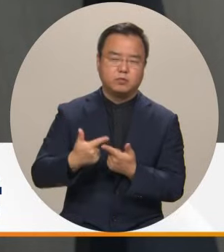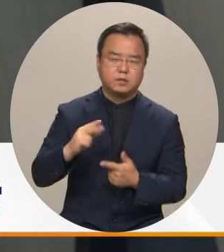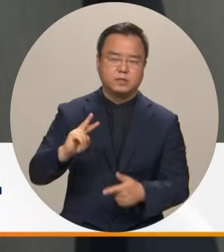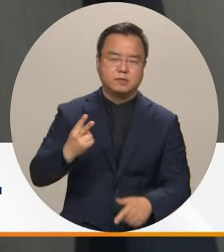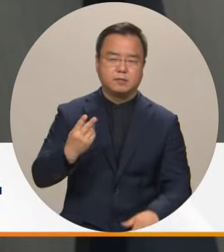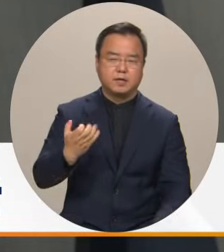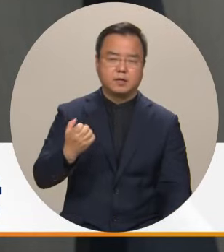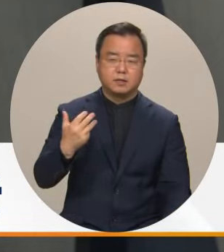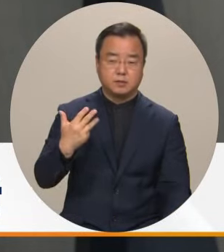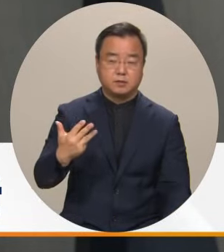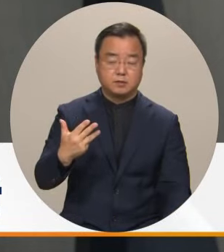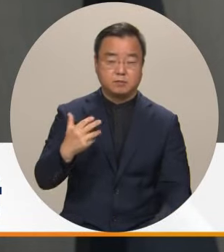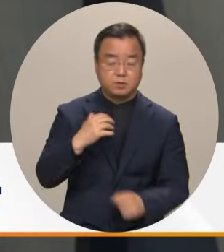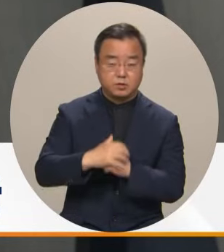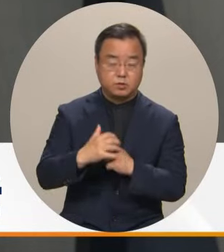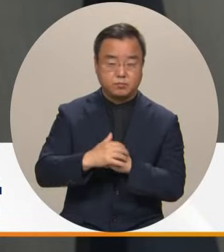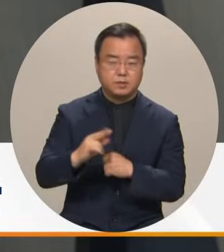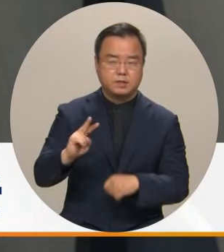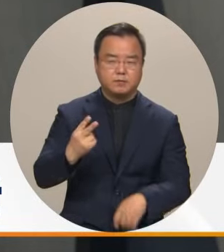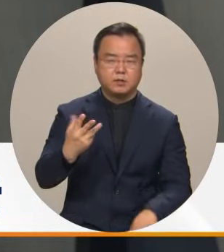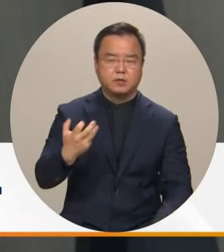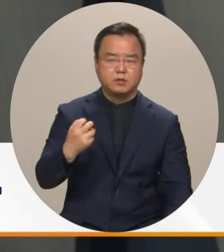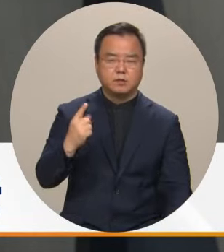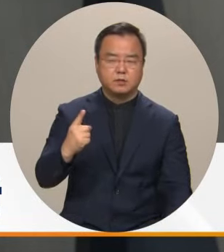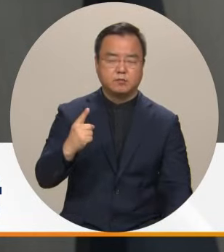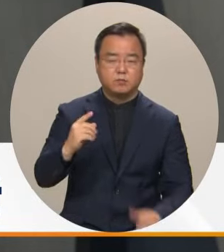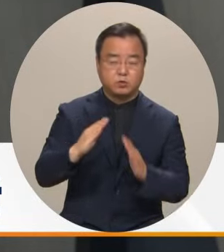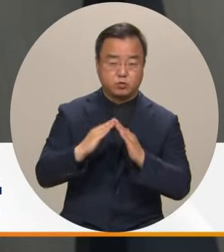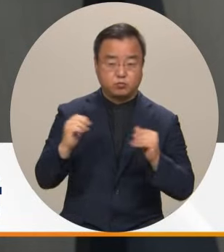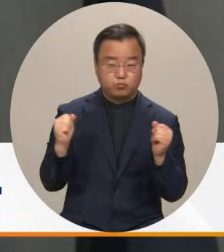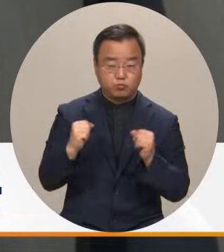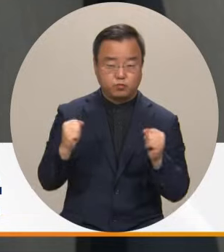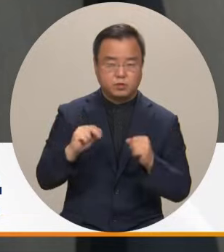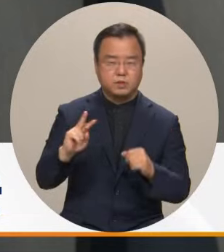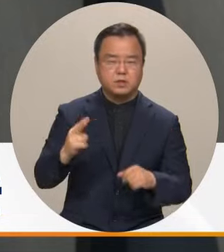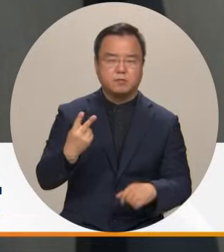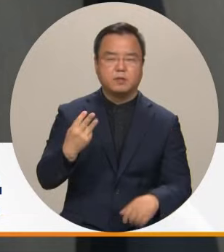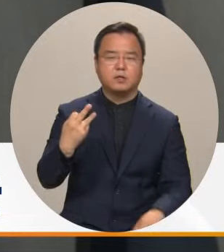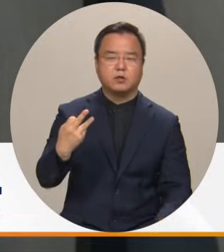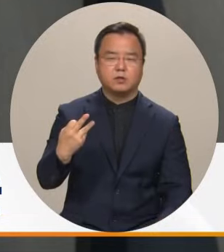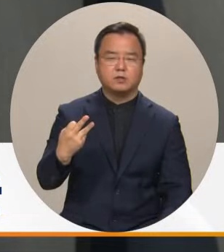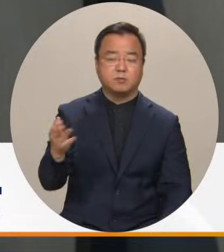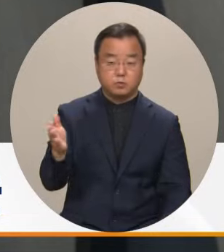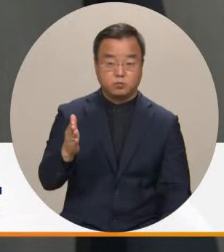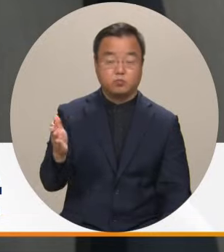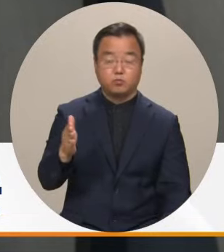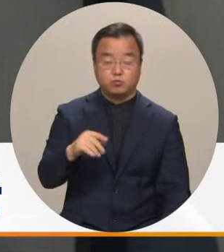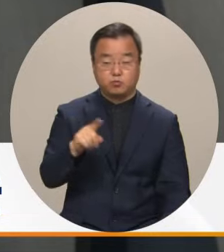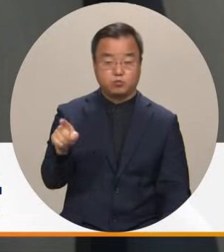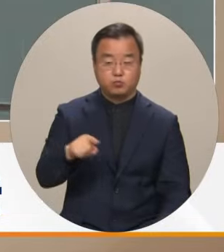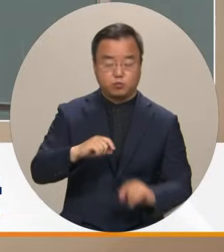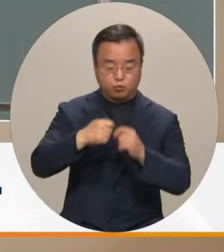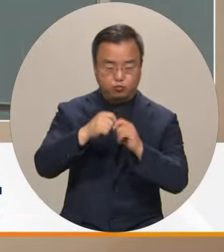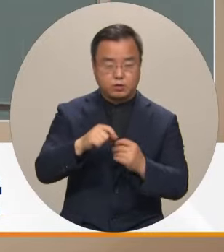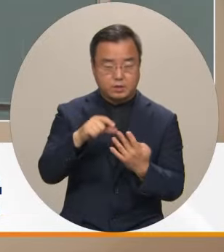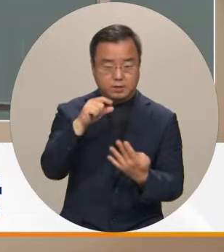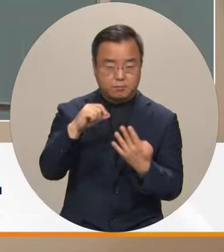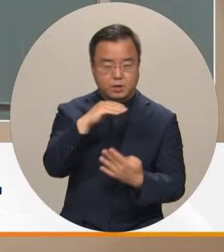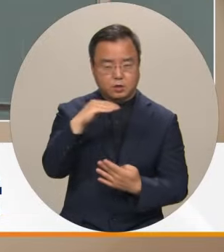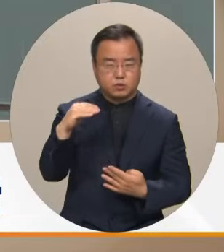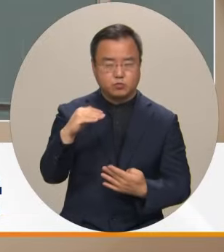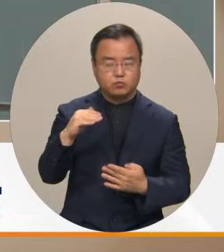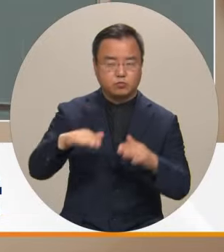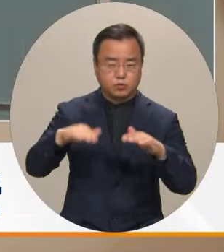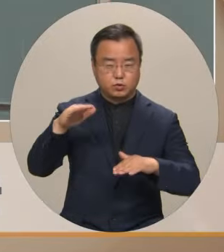8명 대구가 20여 1명 전북 213명 순이었습니다 구체적인 선발 비율에 차이가 있는데요